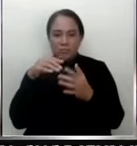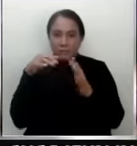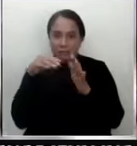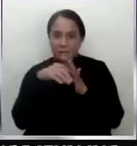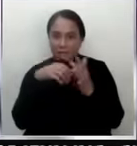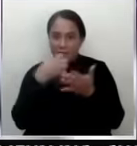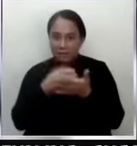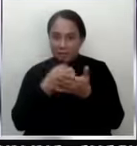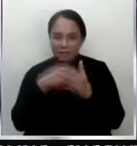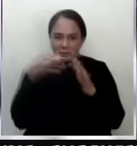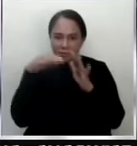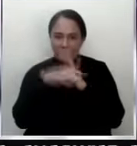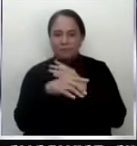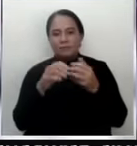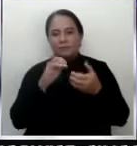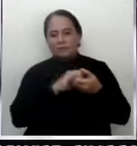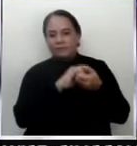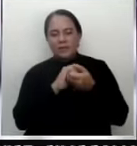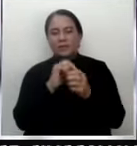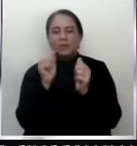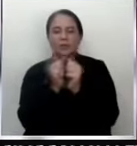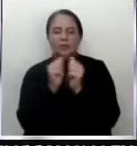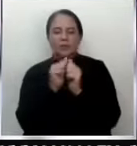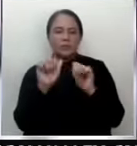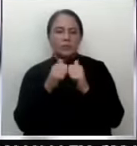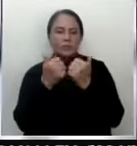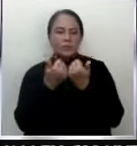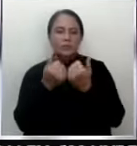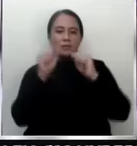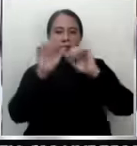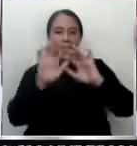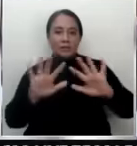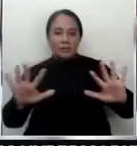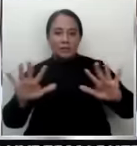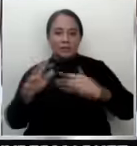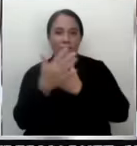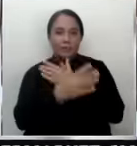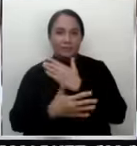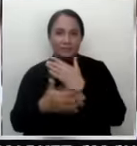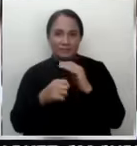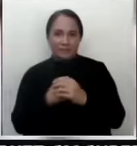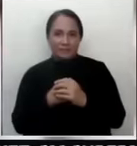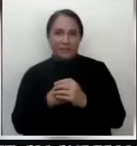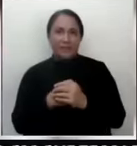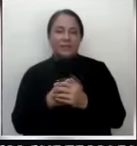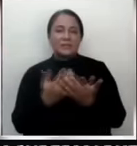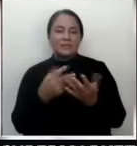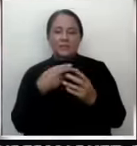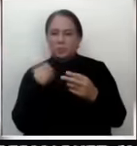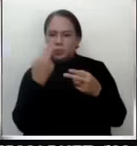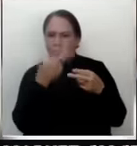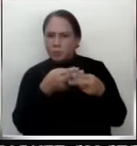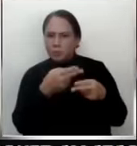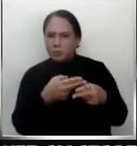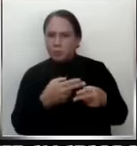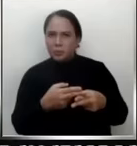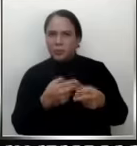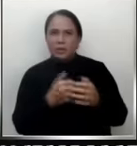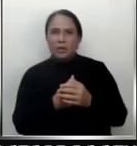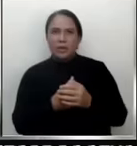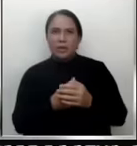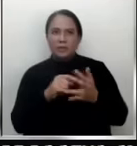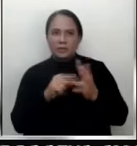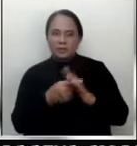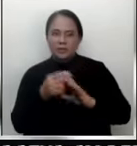mga bansang kabilang sa Association of Southeast Asian Nations o ASEAN. Hindi niya pinangalanan kung anong bansa nagmumula ang panganib.